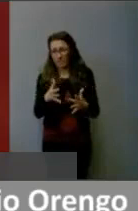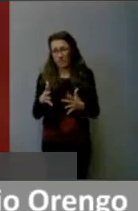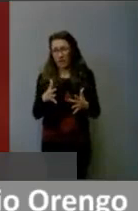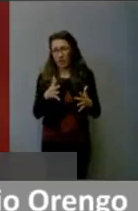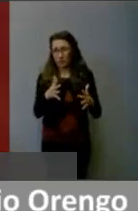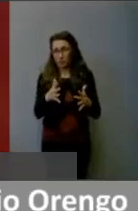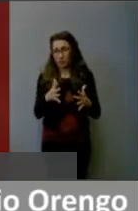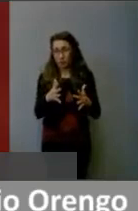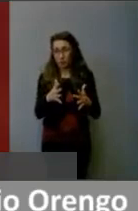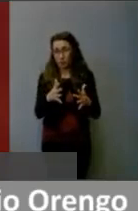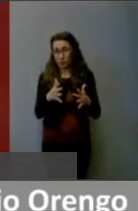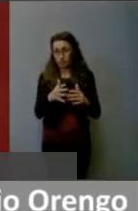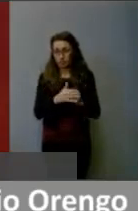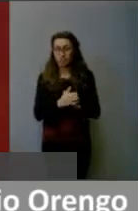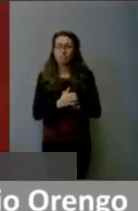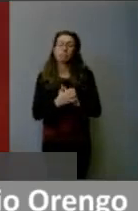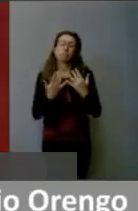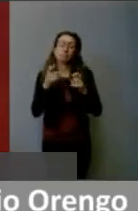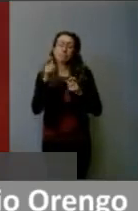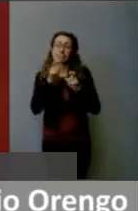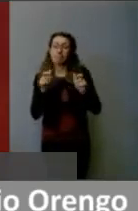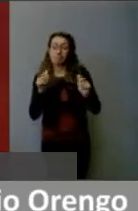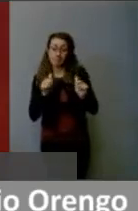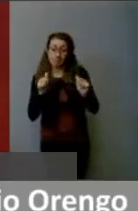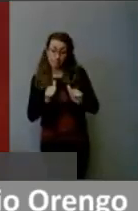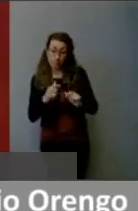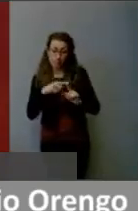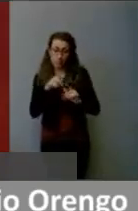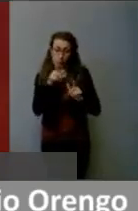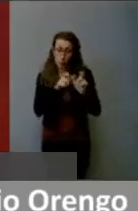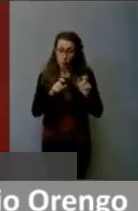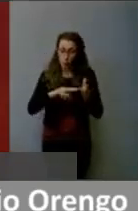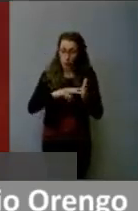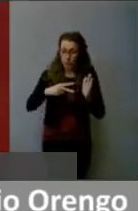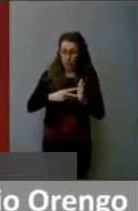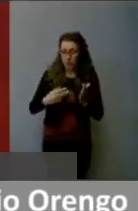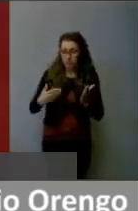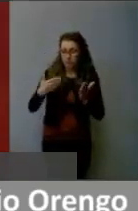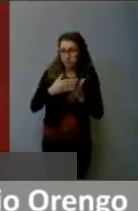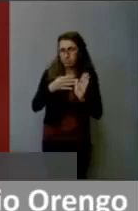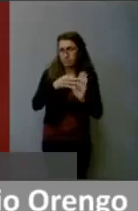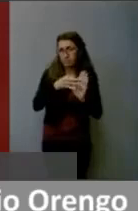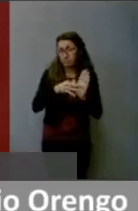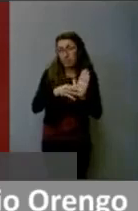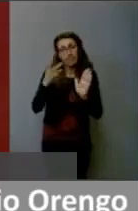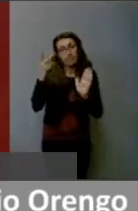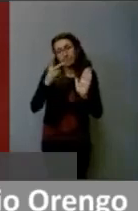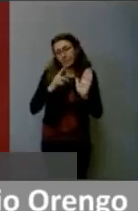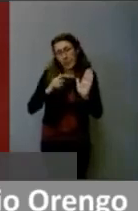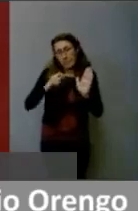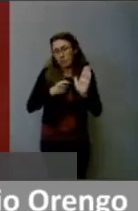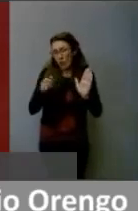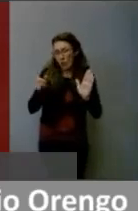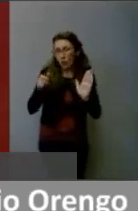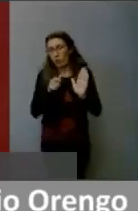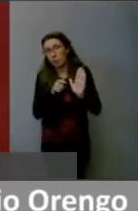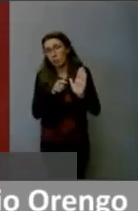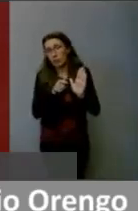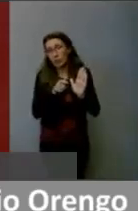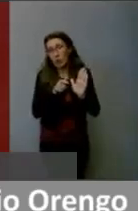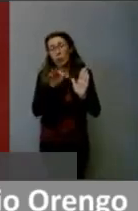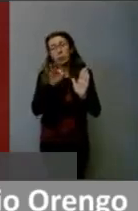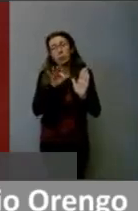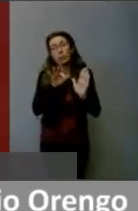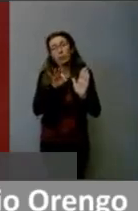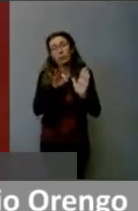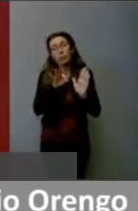erano i desiderata delle persone che erano intervenute per delle questioni legate alla, diciamo,